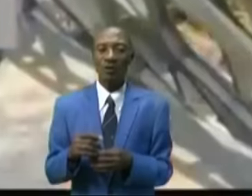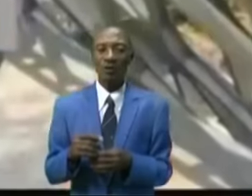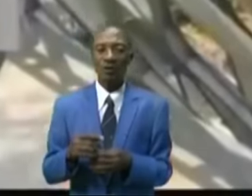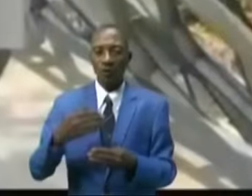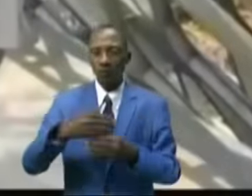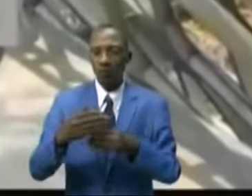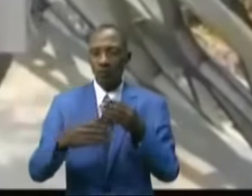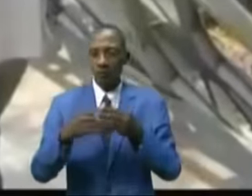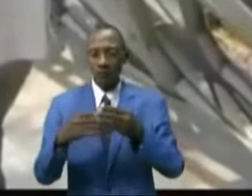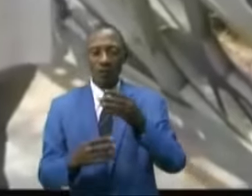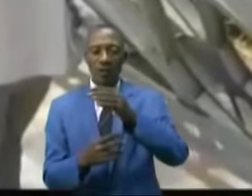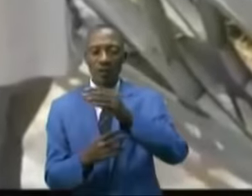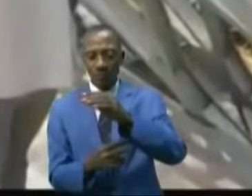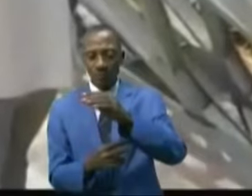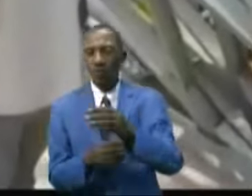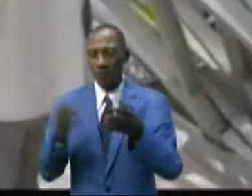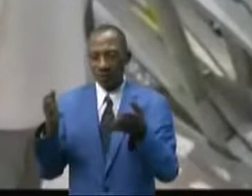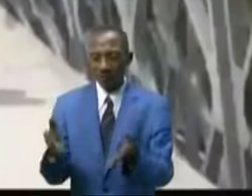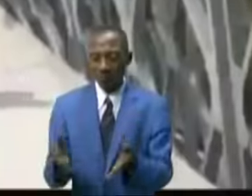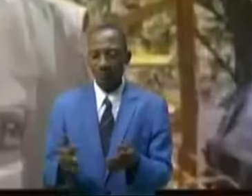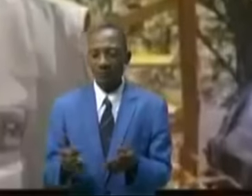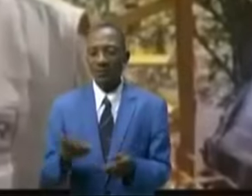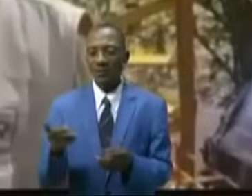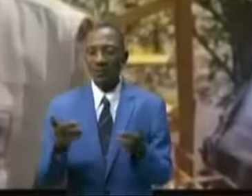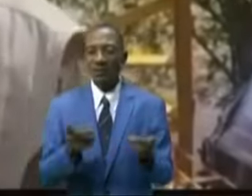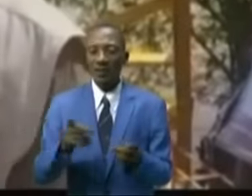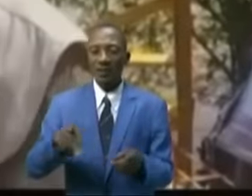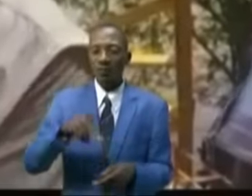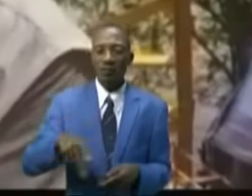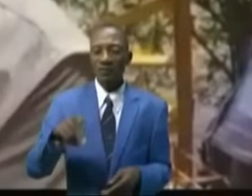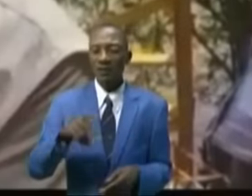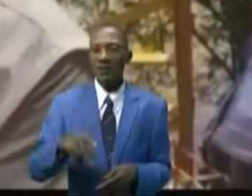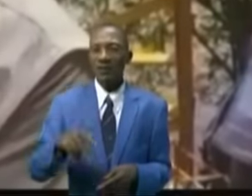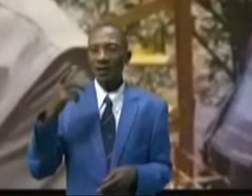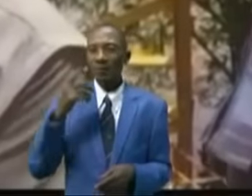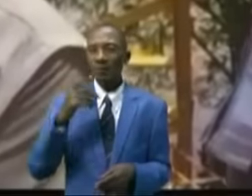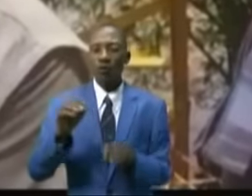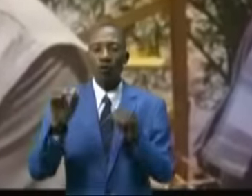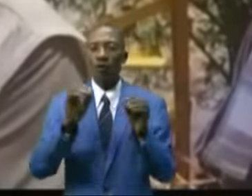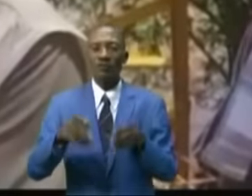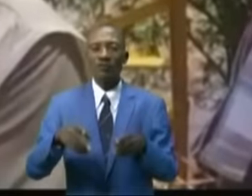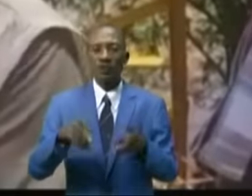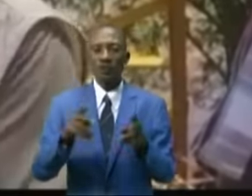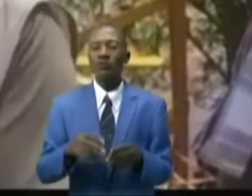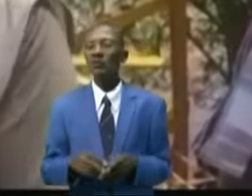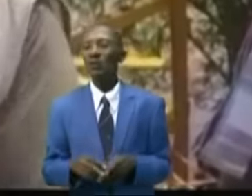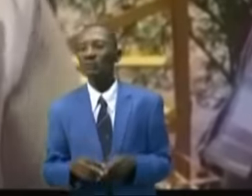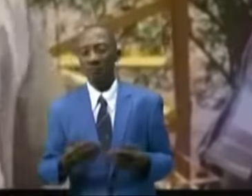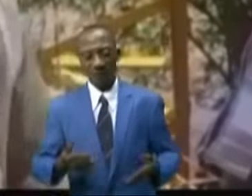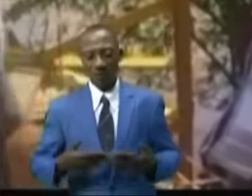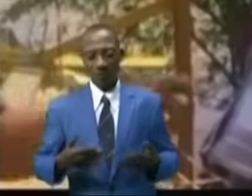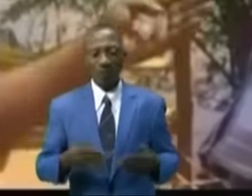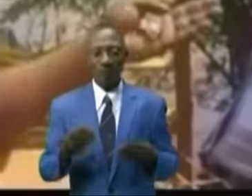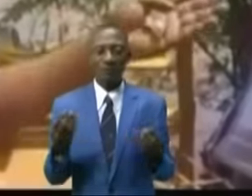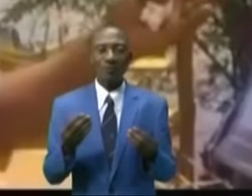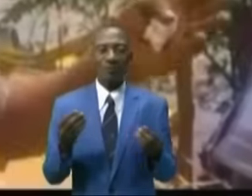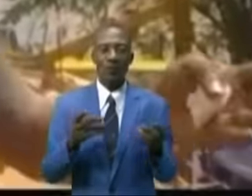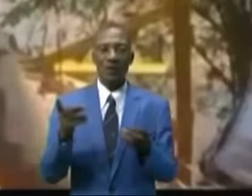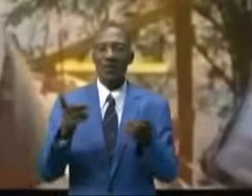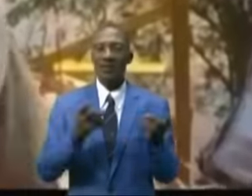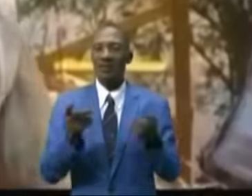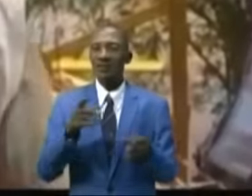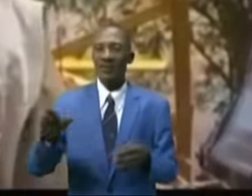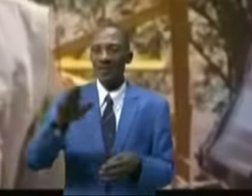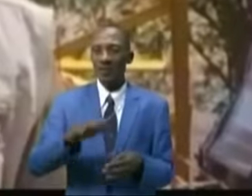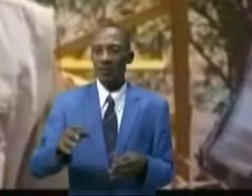analysé. Michel Miseka, directeur provincial de l'office de route Kwilu, s'est dit satisfait de la visite du directeur national. Pour ces derniers,